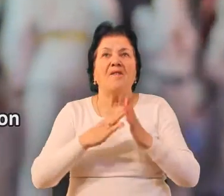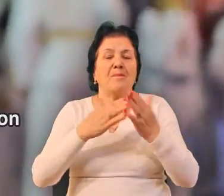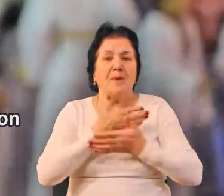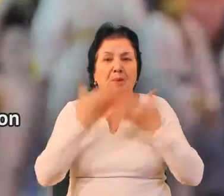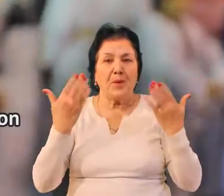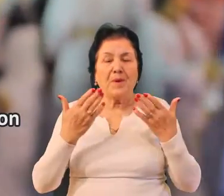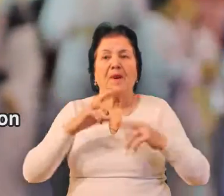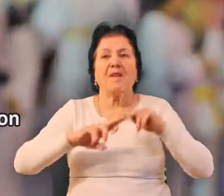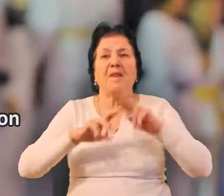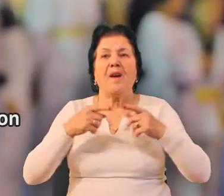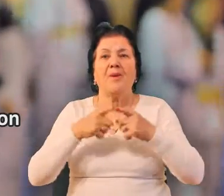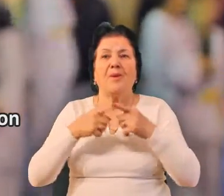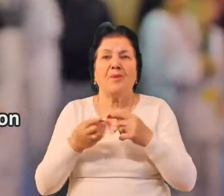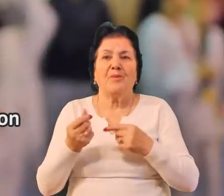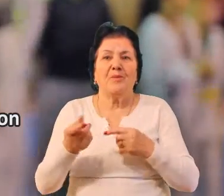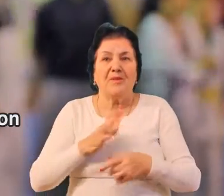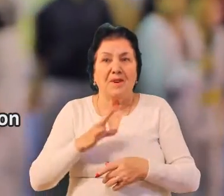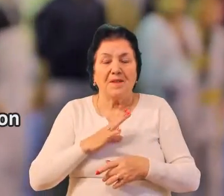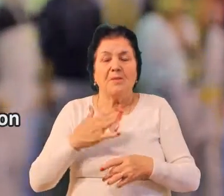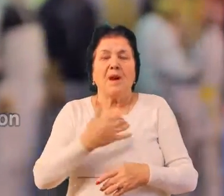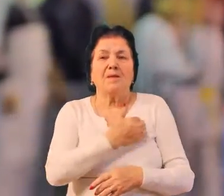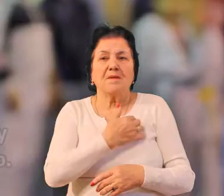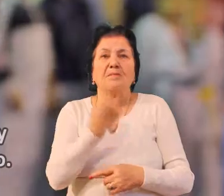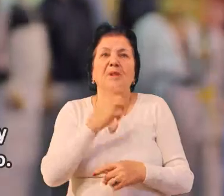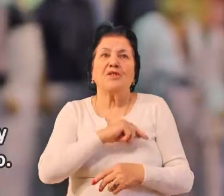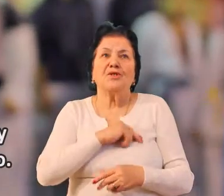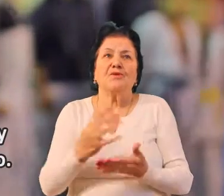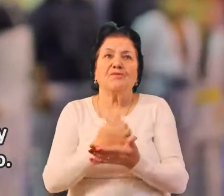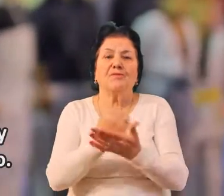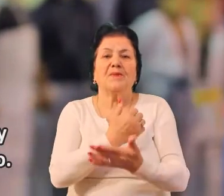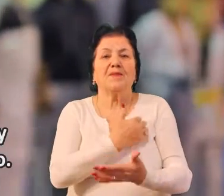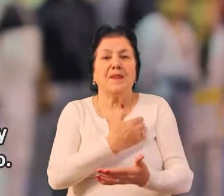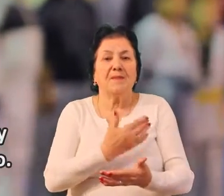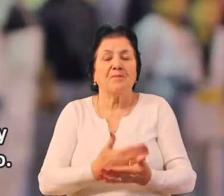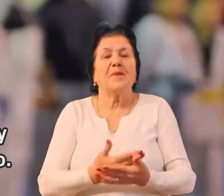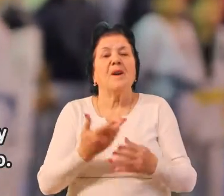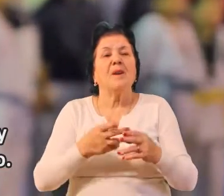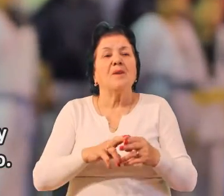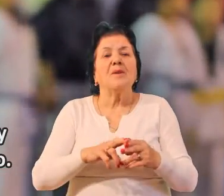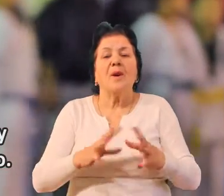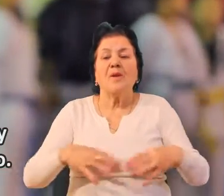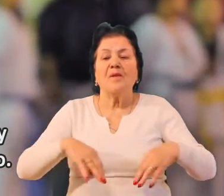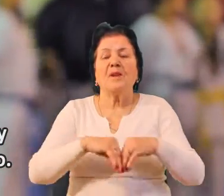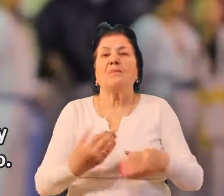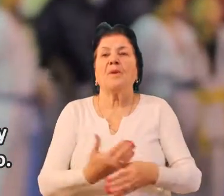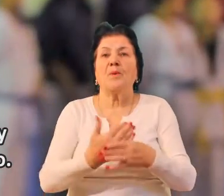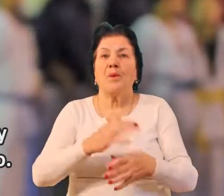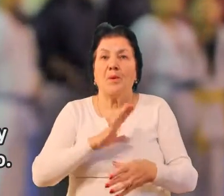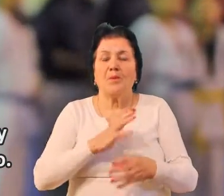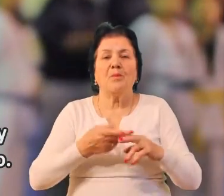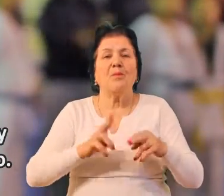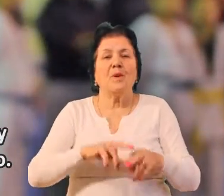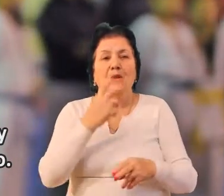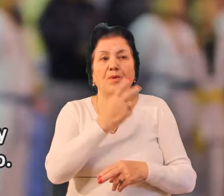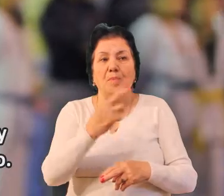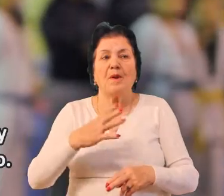yaxşı deyildi deyənə, evimiz yox idi, kiraya qalırdıq və mən istədim ki, özüm nəsə bir iş dalınca düşüm